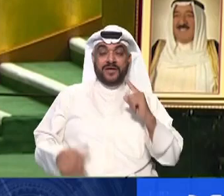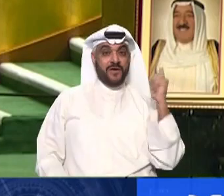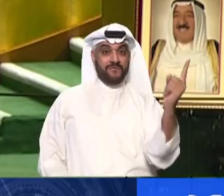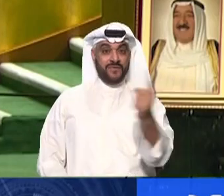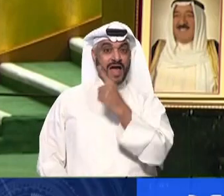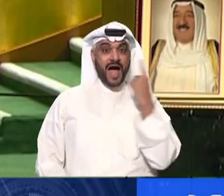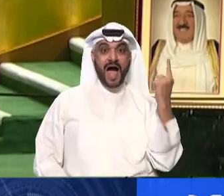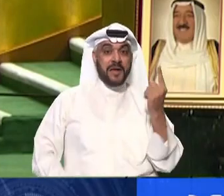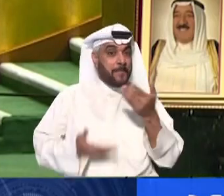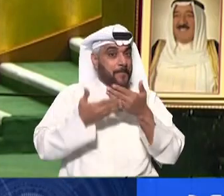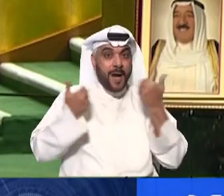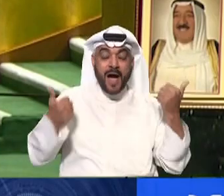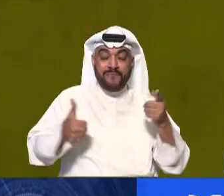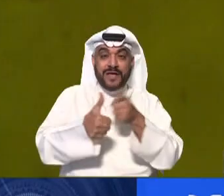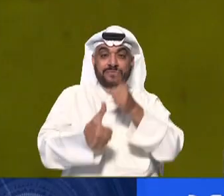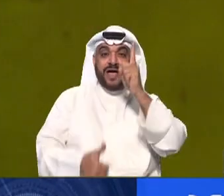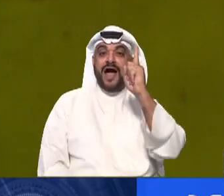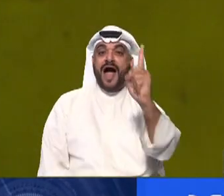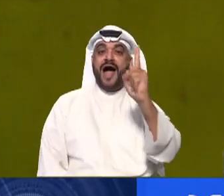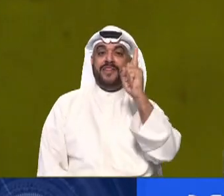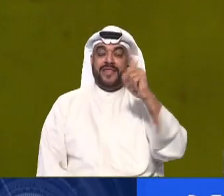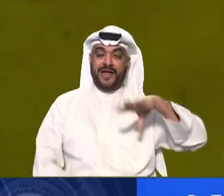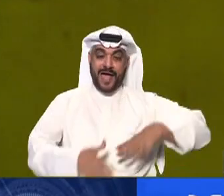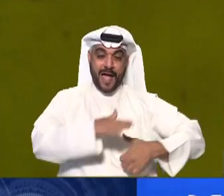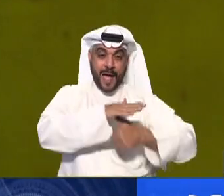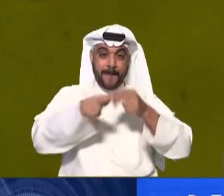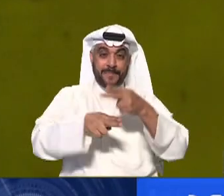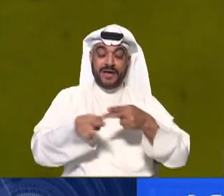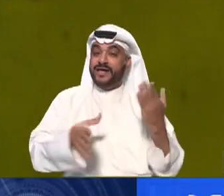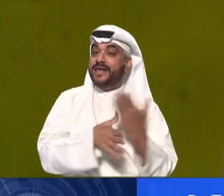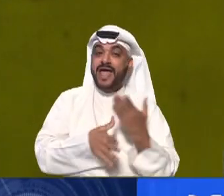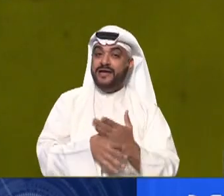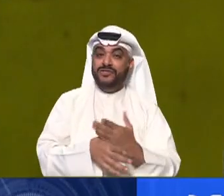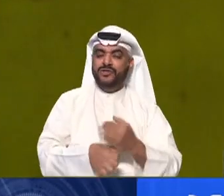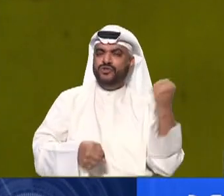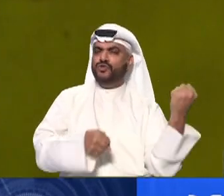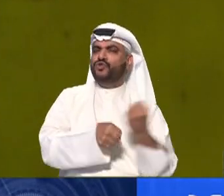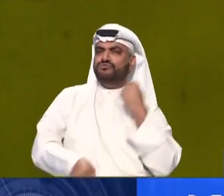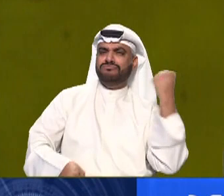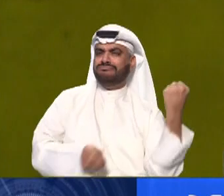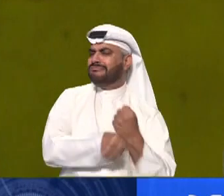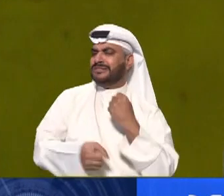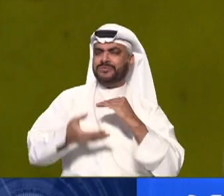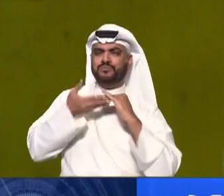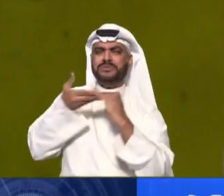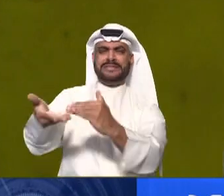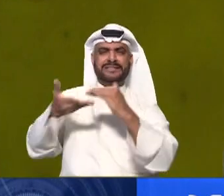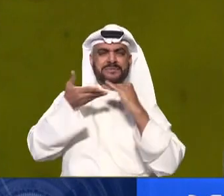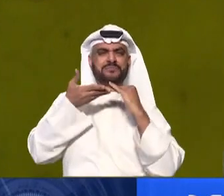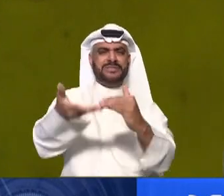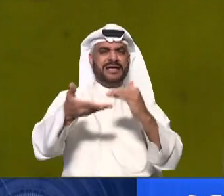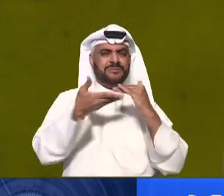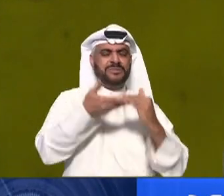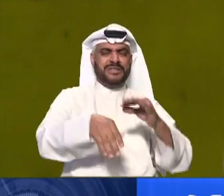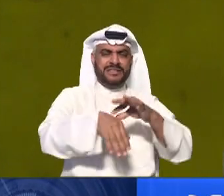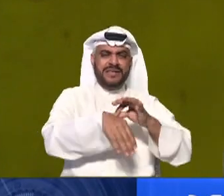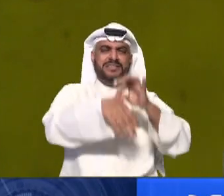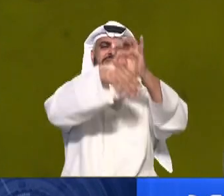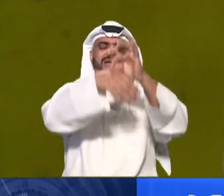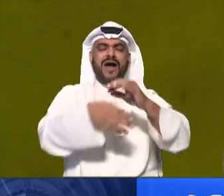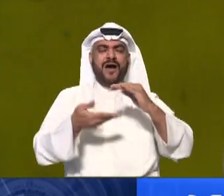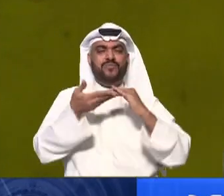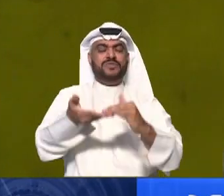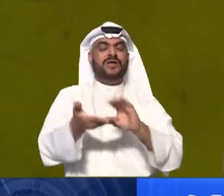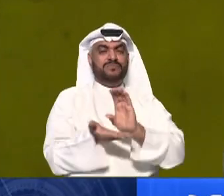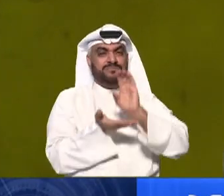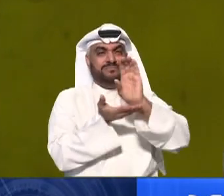لا يتم، ولكن هذا الشخص في حقيقة نتيجة للمغفور الشيخ صباح الأحمد، نتيجة لأعماله التي قام بها، ونتيجة لدوره في